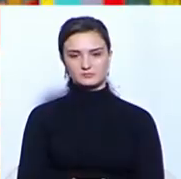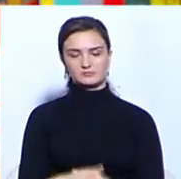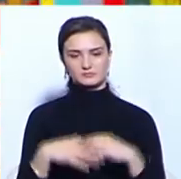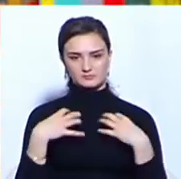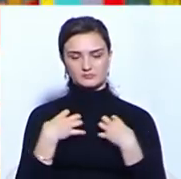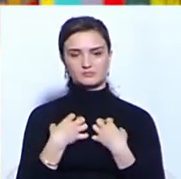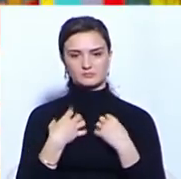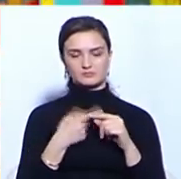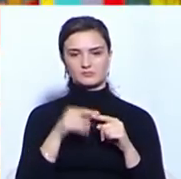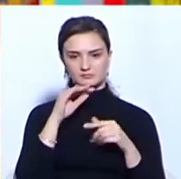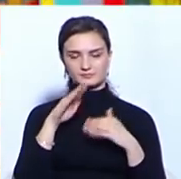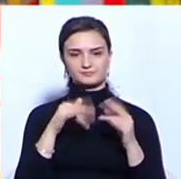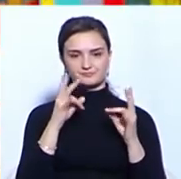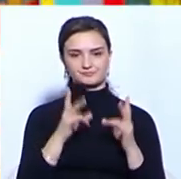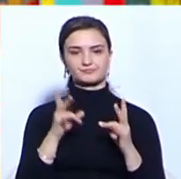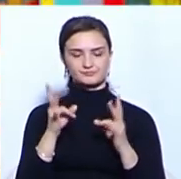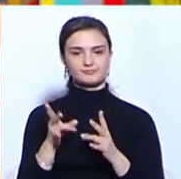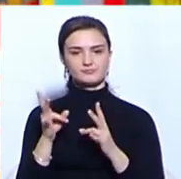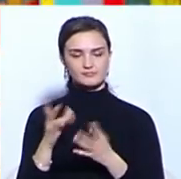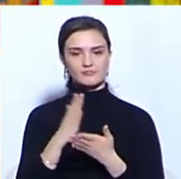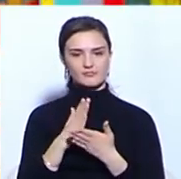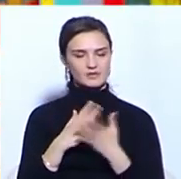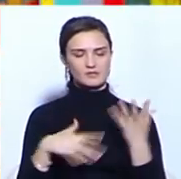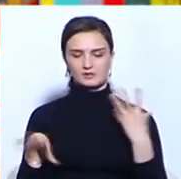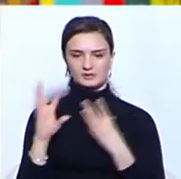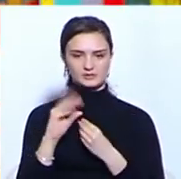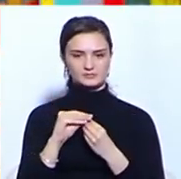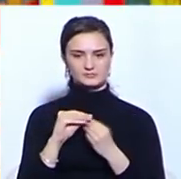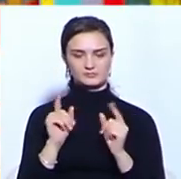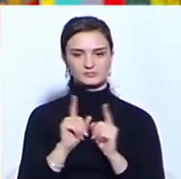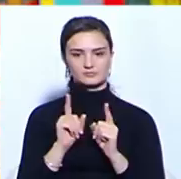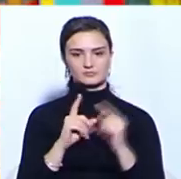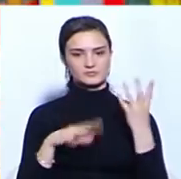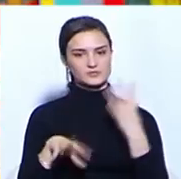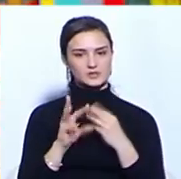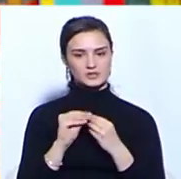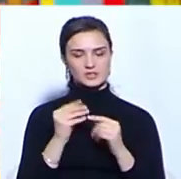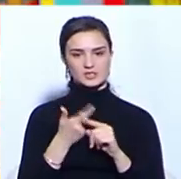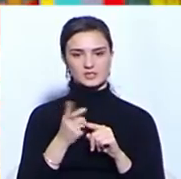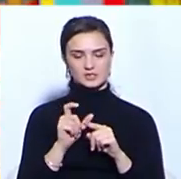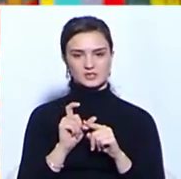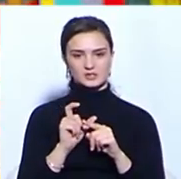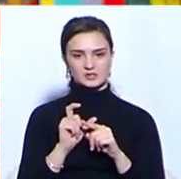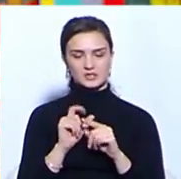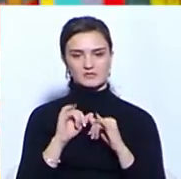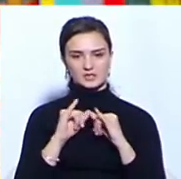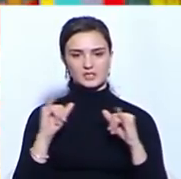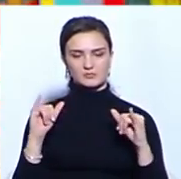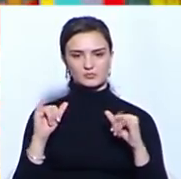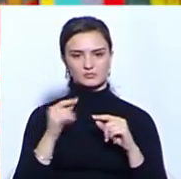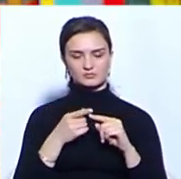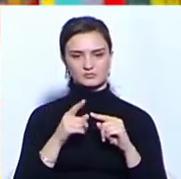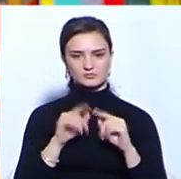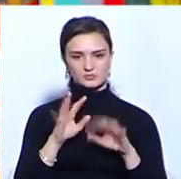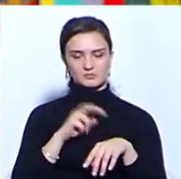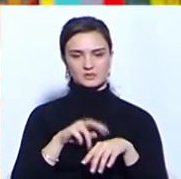სამწუხაროა ის ამბები, რომ ამისთანავე შემთხვევებში ეს ლეტალობები არსებობს ყველგან, აბსოლუტურად ყველგან, მათ შორის ძალიან განვითარებულ ადგილებშიც. ამაში არის